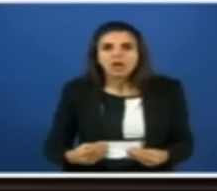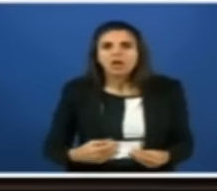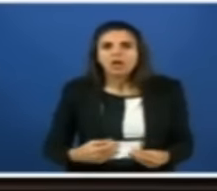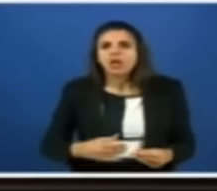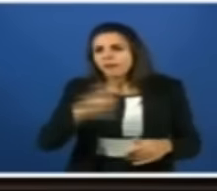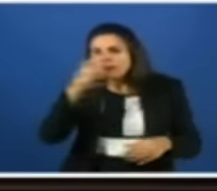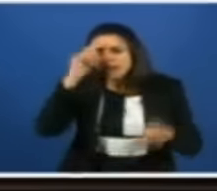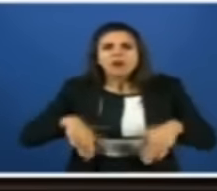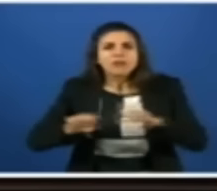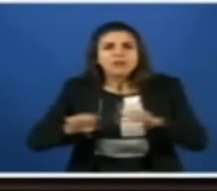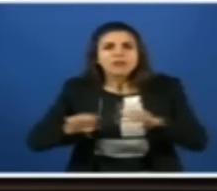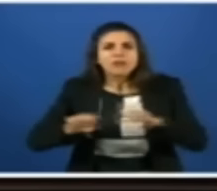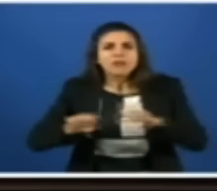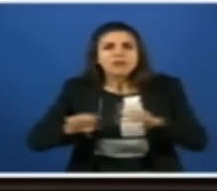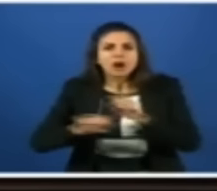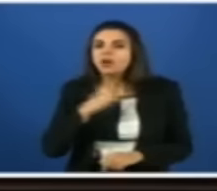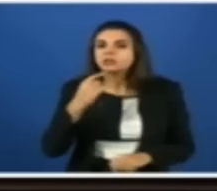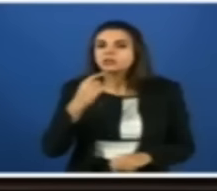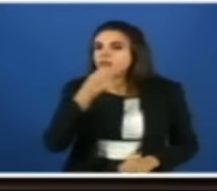etmeyiz.